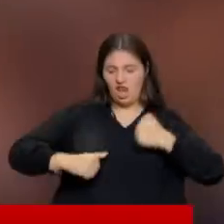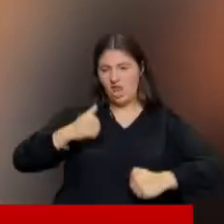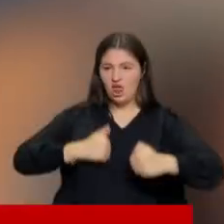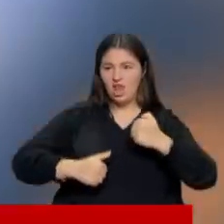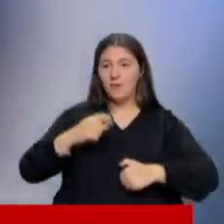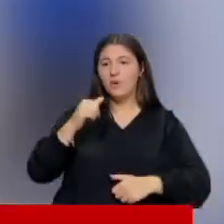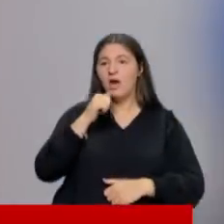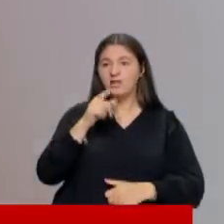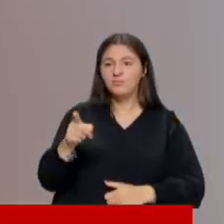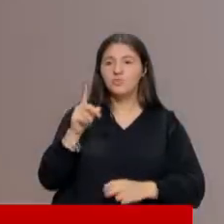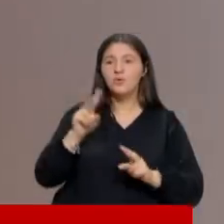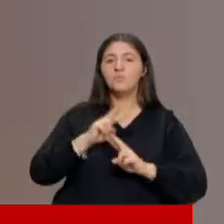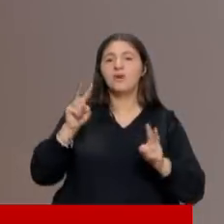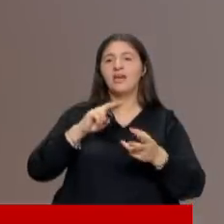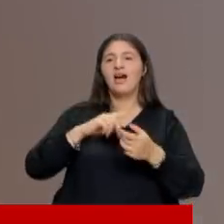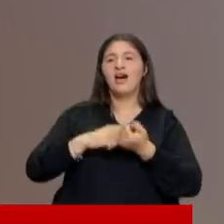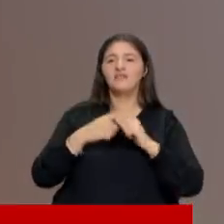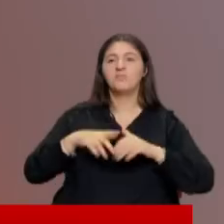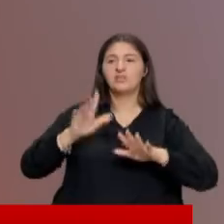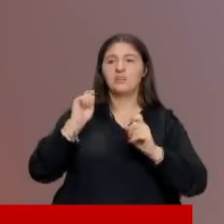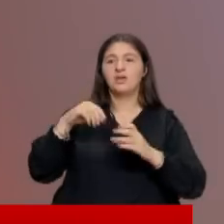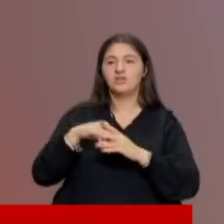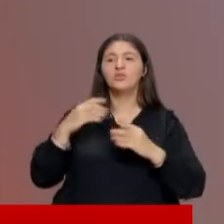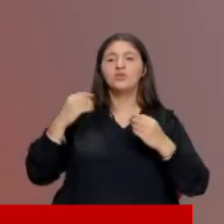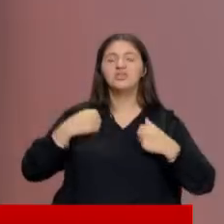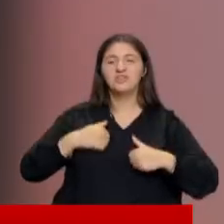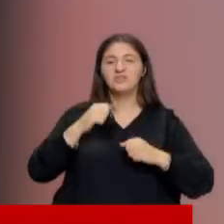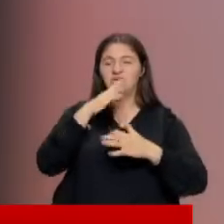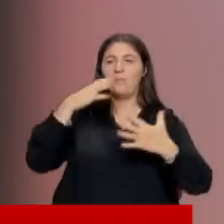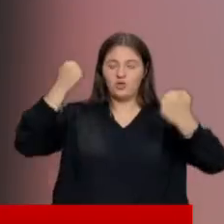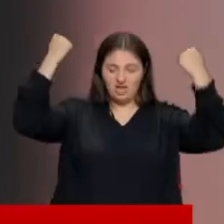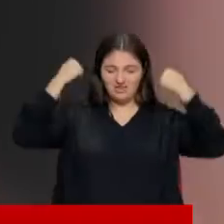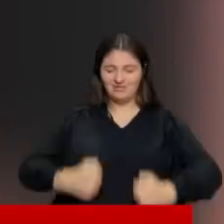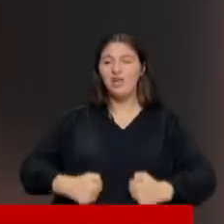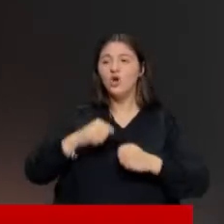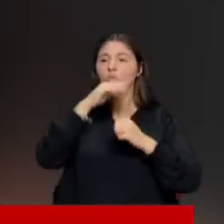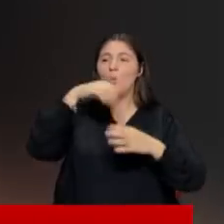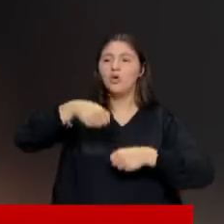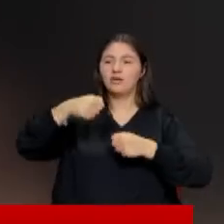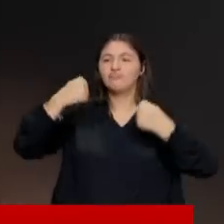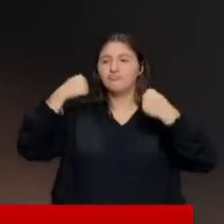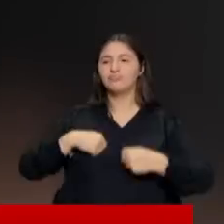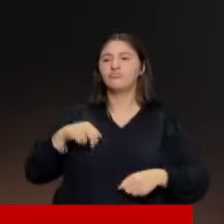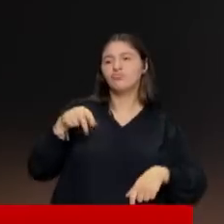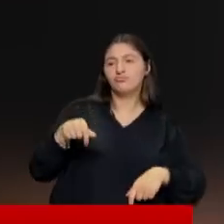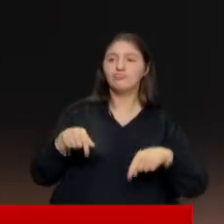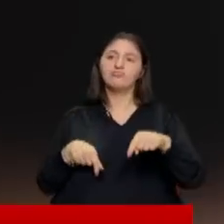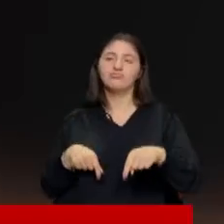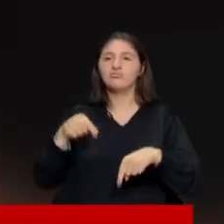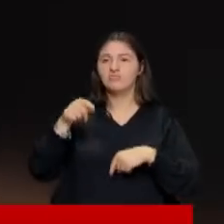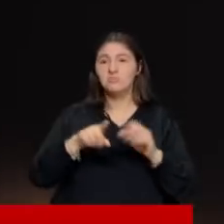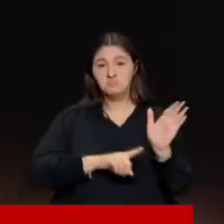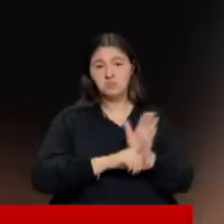bir adam da bu moda haftasını protesto etmek adına üzerine çöp torbası çöp poşeti geçiriyor ve podyuma çıkıyor